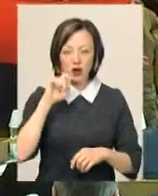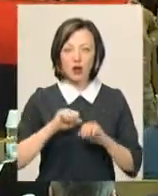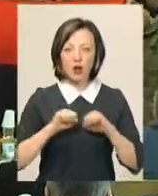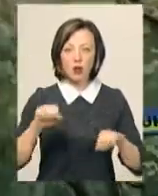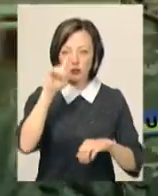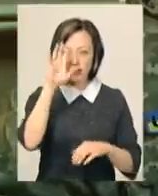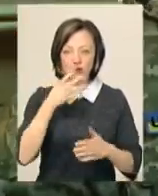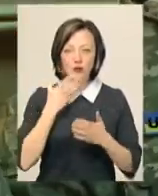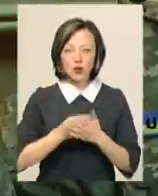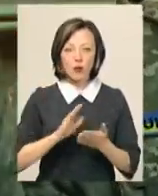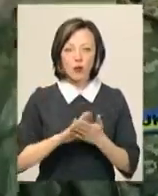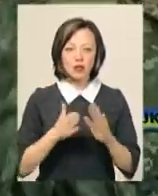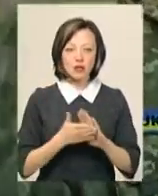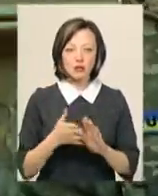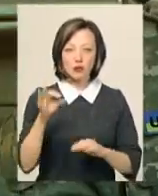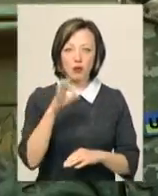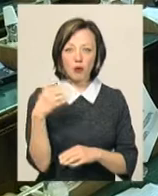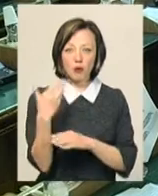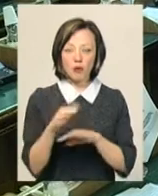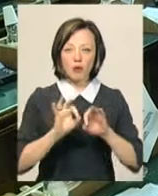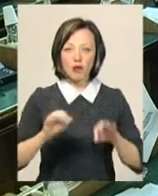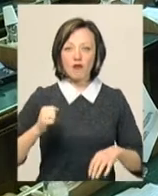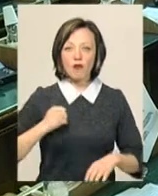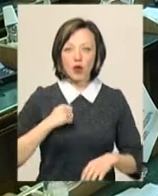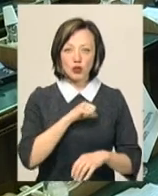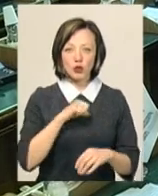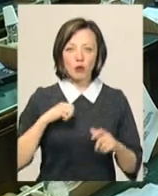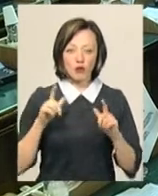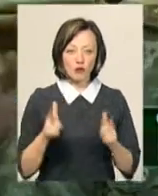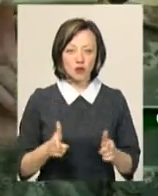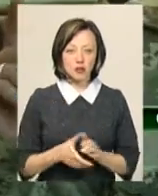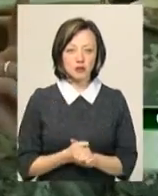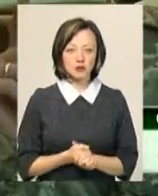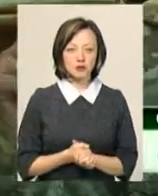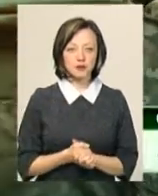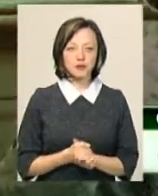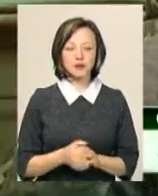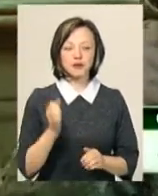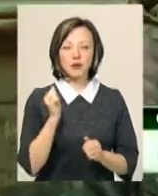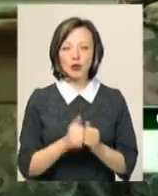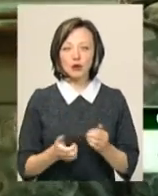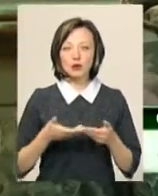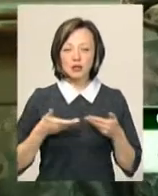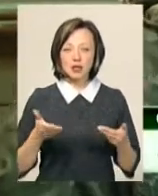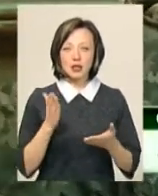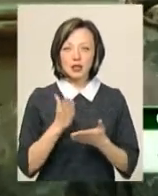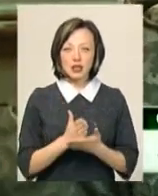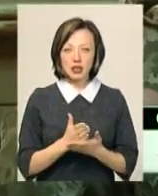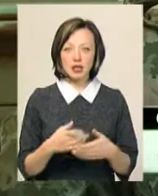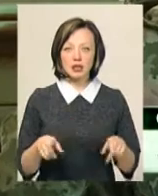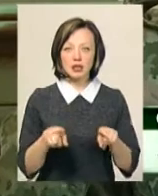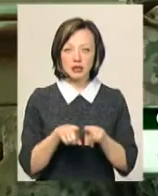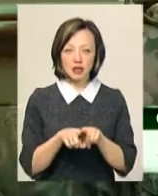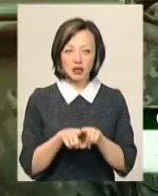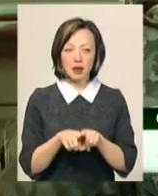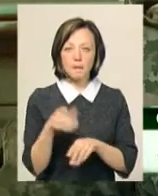Свою позицію щодо символіки пояснює воїн-доброволець Олег Зозуля. Кожного з нас є такий прапір, хто на